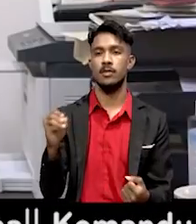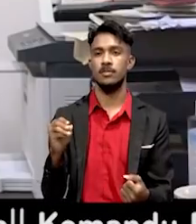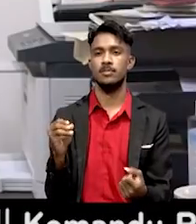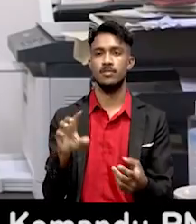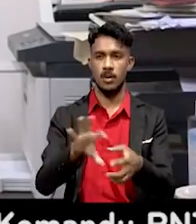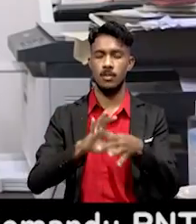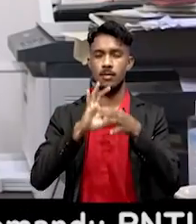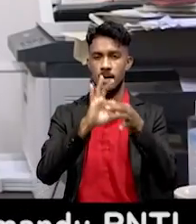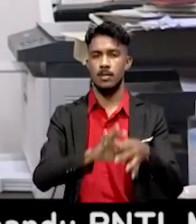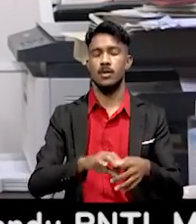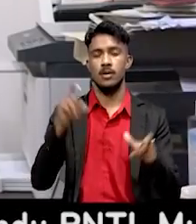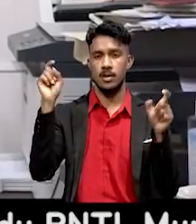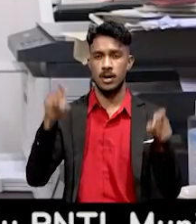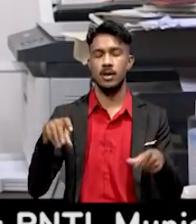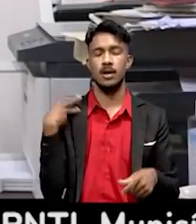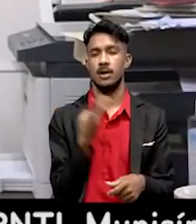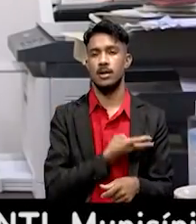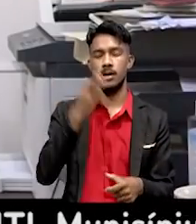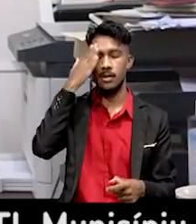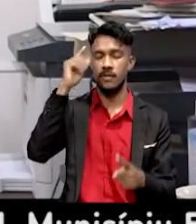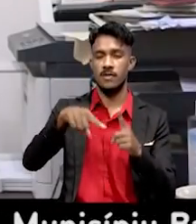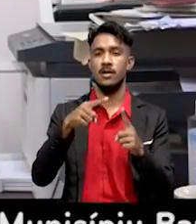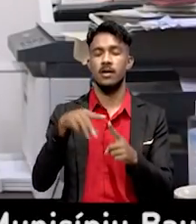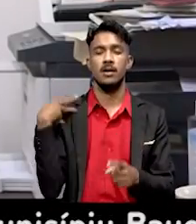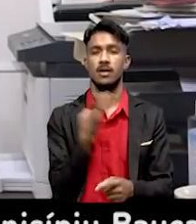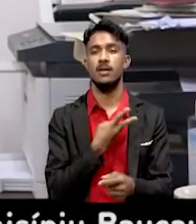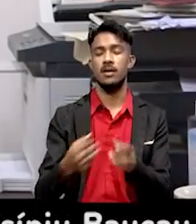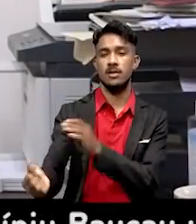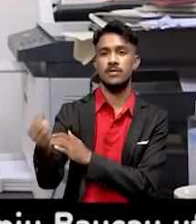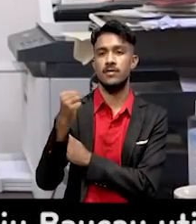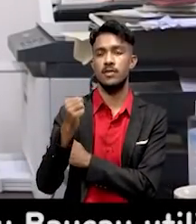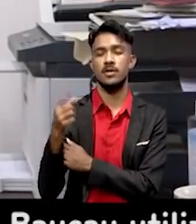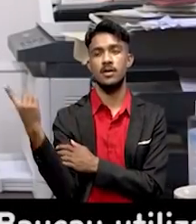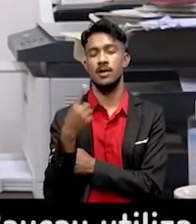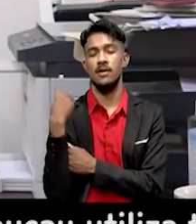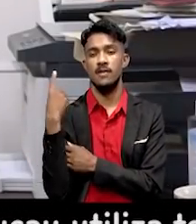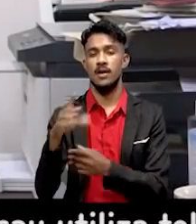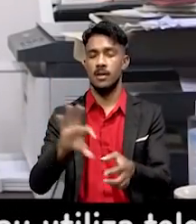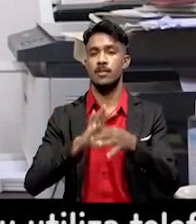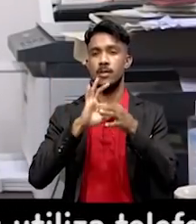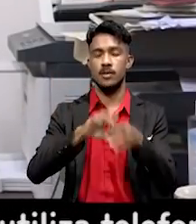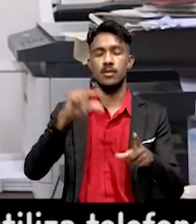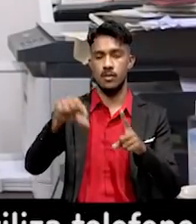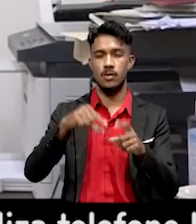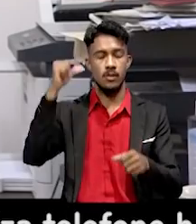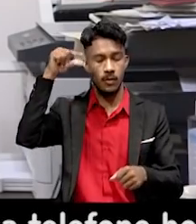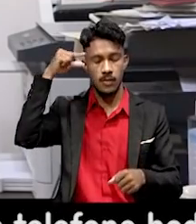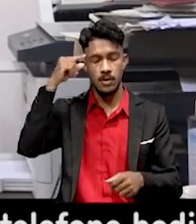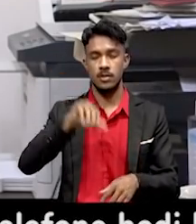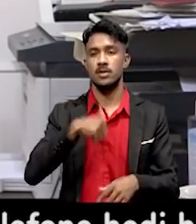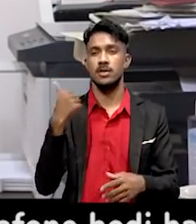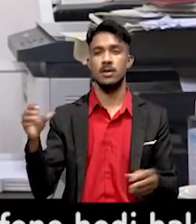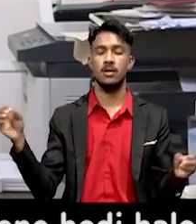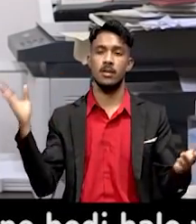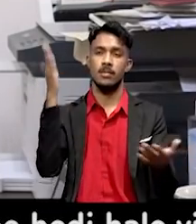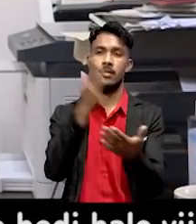estructuralmente mai bene ita tena kata bahire ite sforza hori hatoma kna fate in struttura governazione bo cel cel mos la laon tamba itene